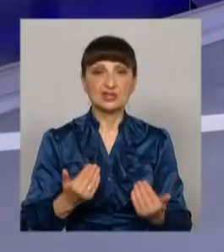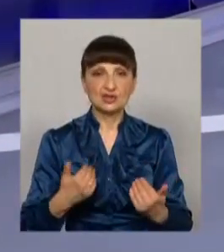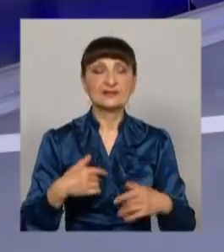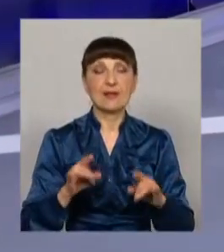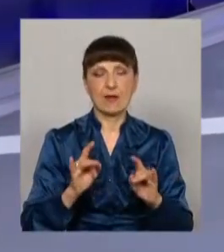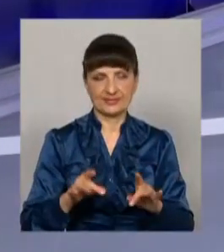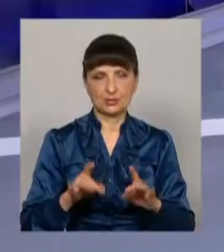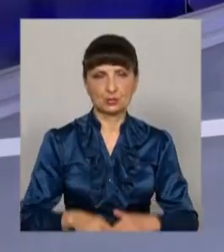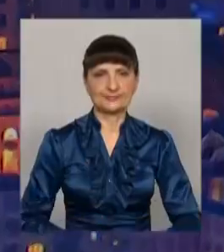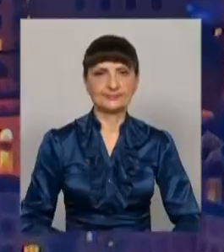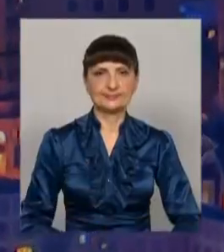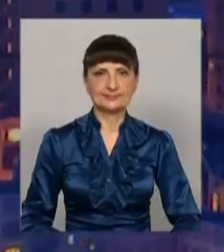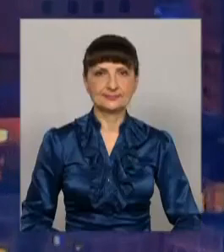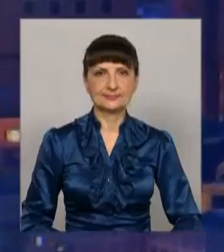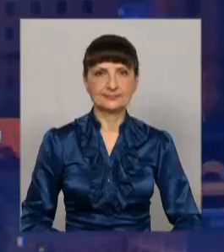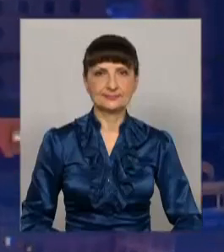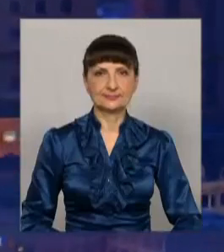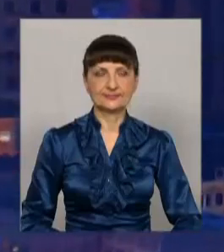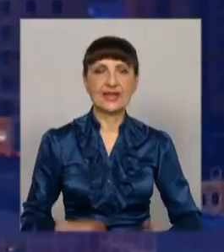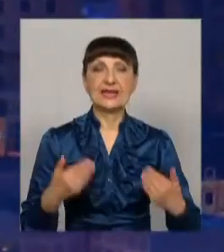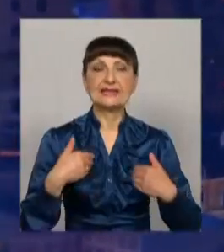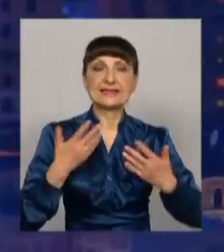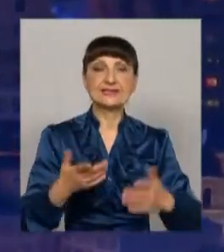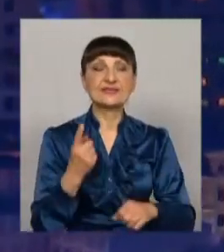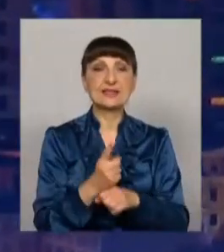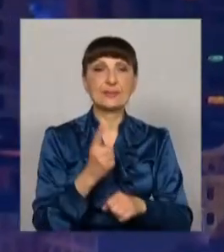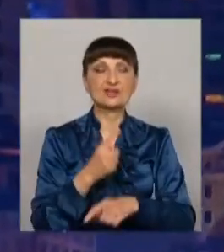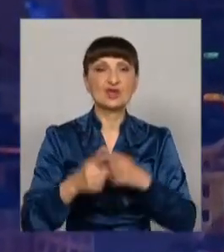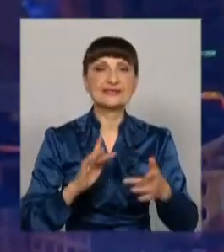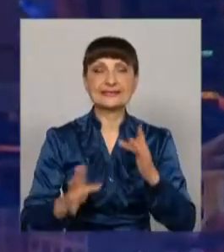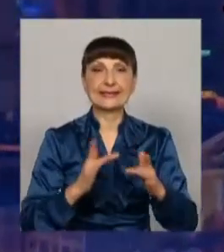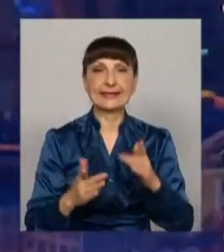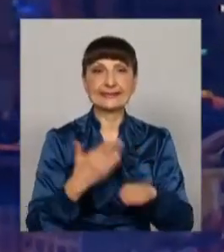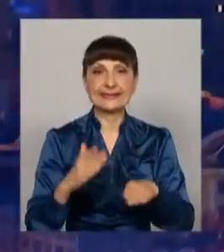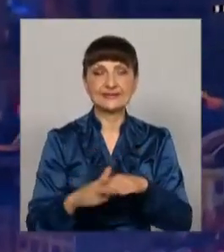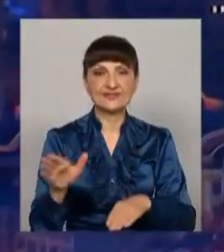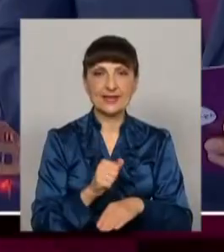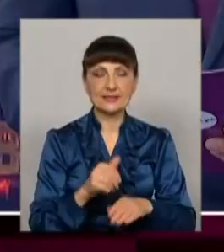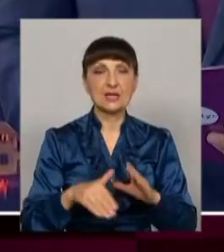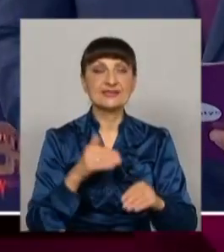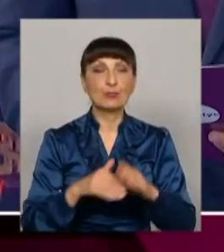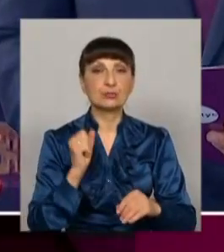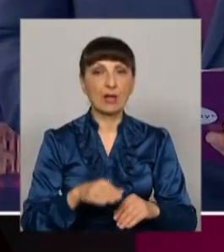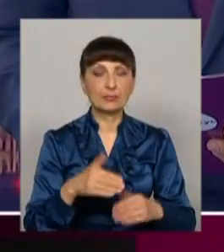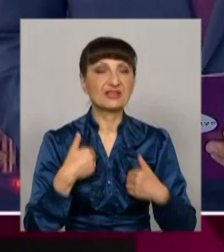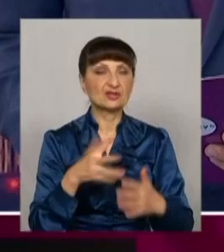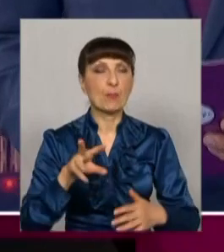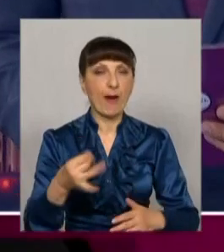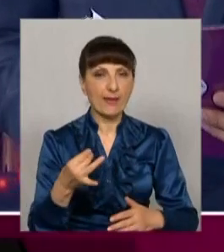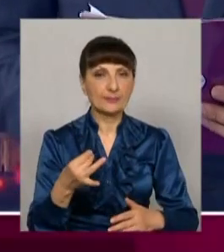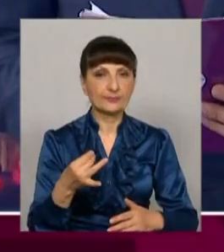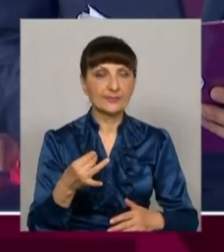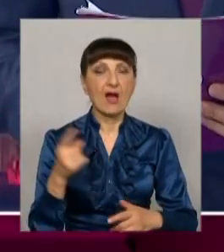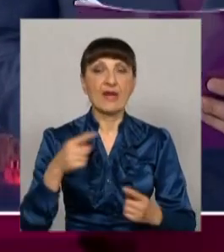объясню по порядку. Инициативу запрета онлайн-кредитования депутат фракции АКЖОЛ предложила еще в мае. Дания